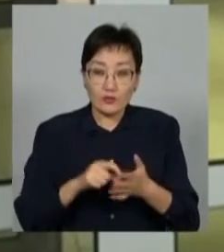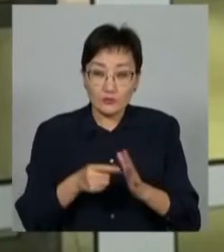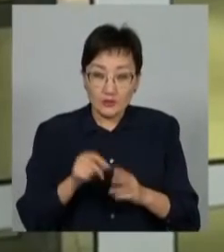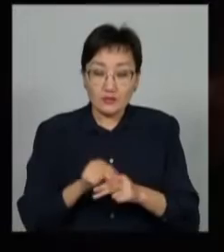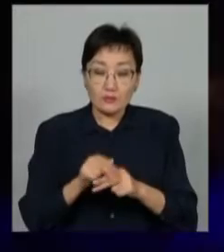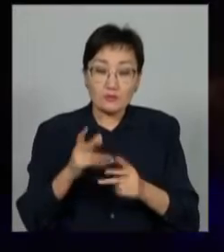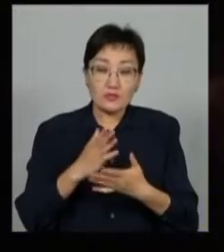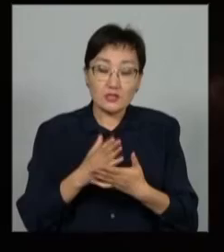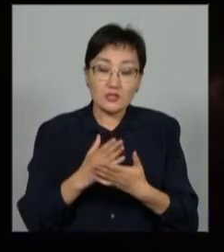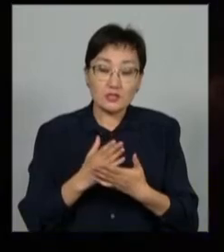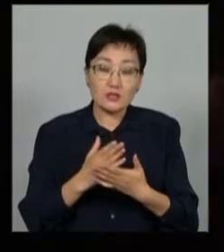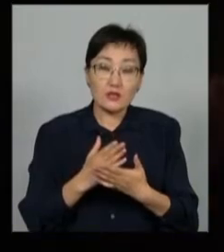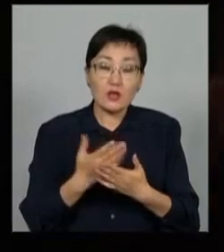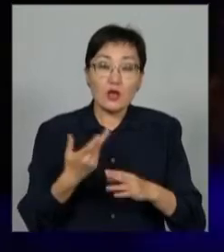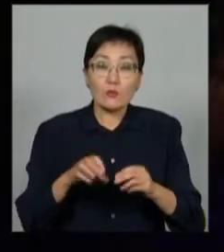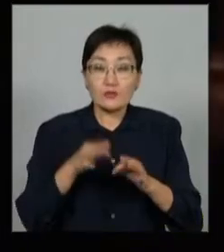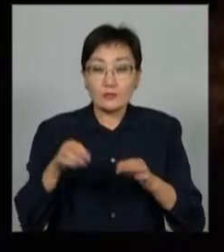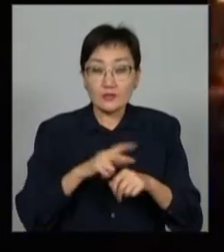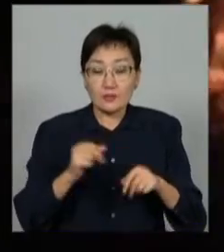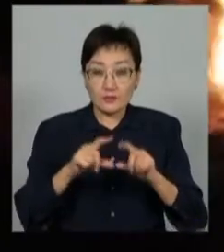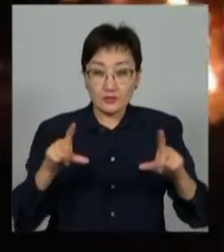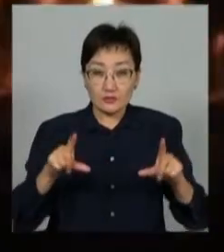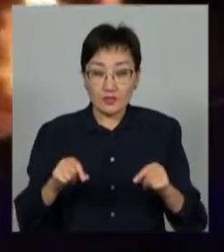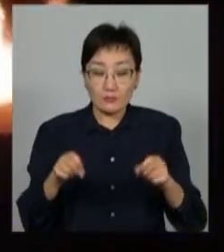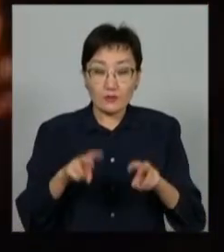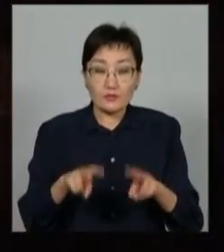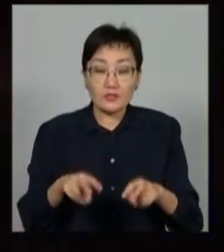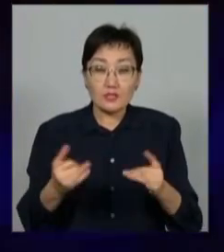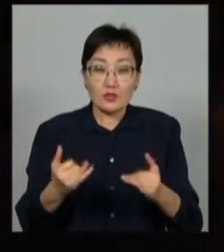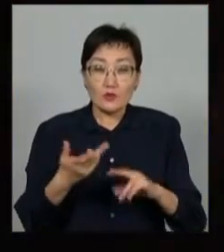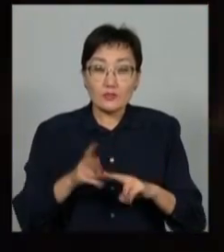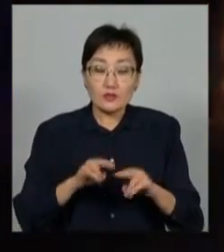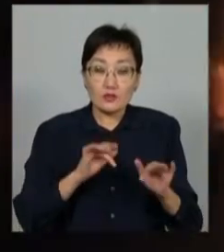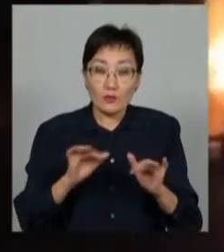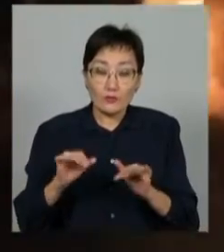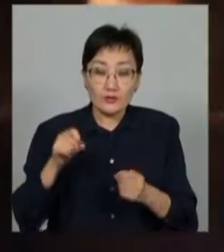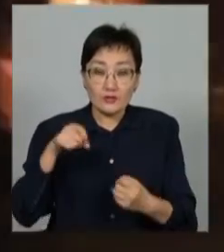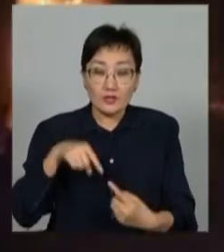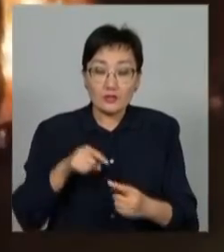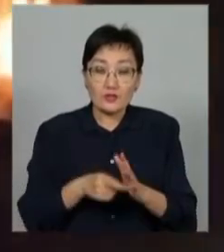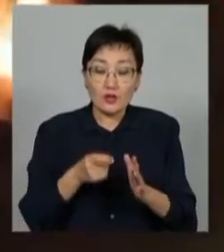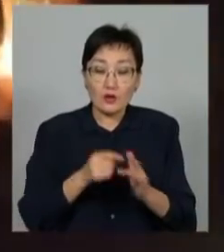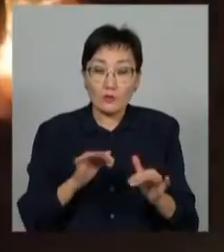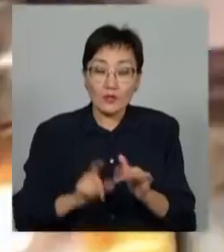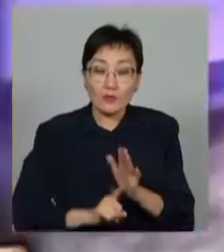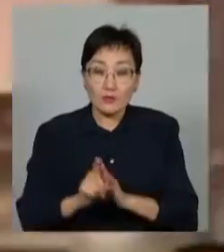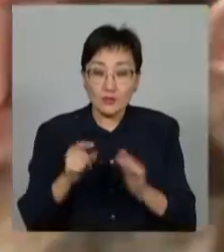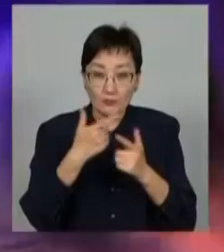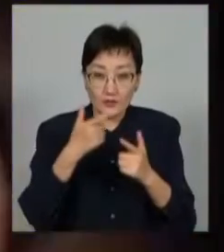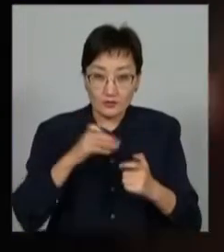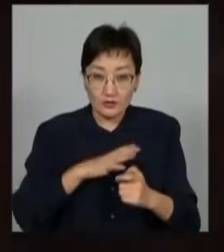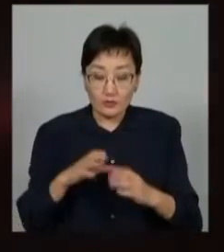қабылдап жатыр. Облыстық полиция департаменті мамандары қазір бұл іс бойынша тергеу жұмыстарының басталған